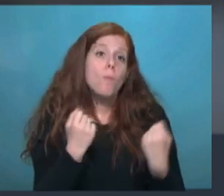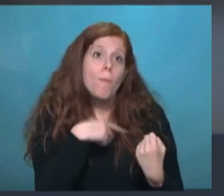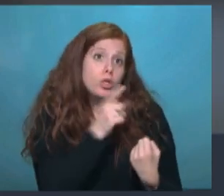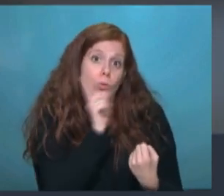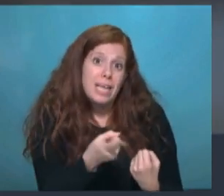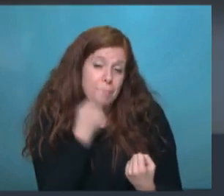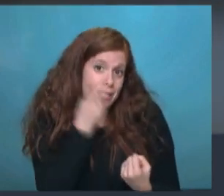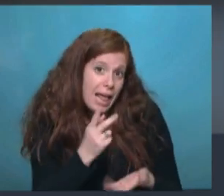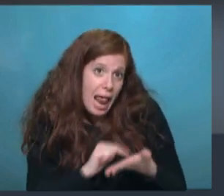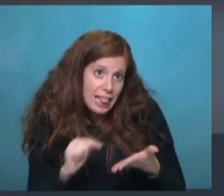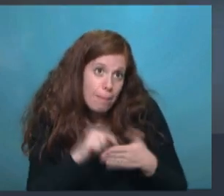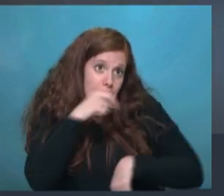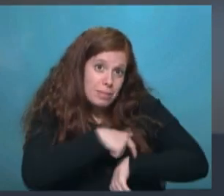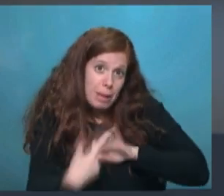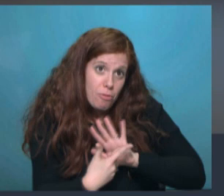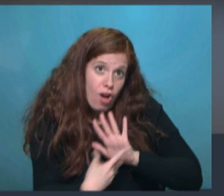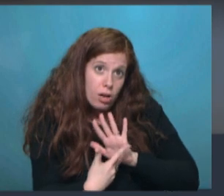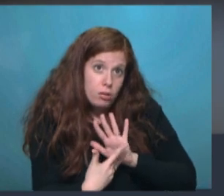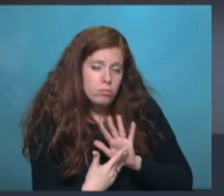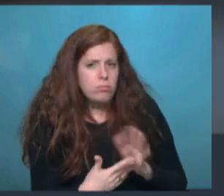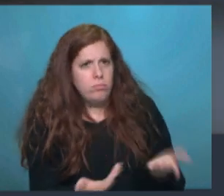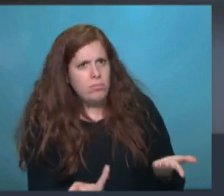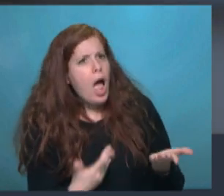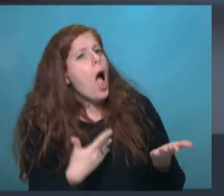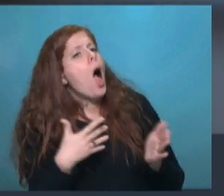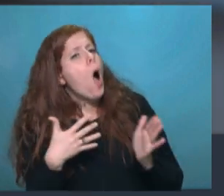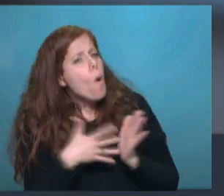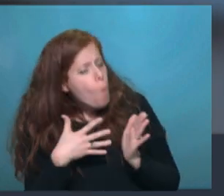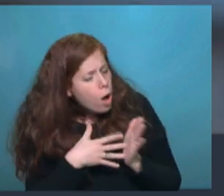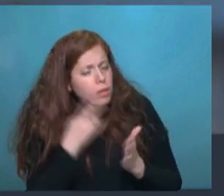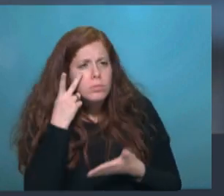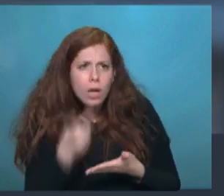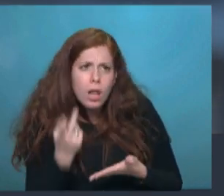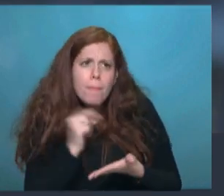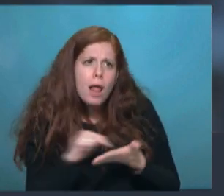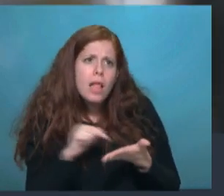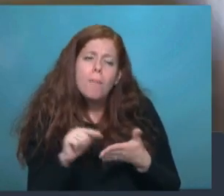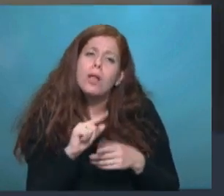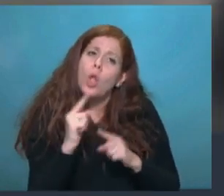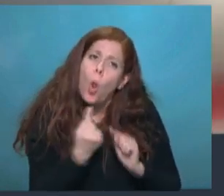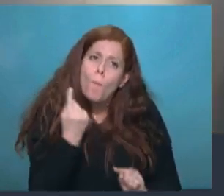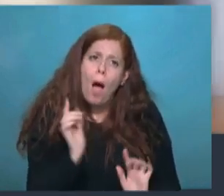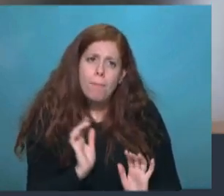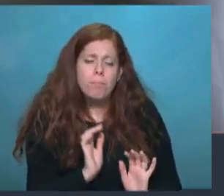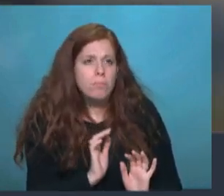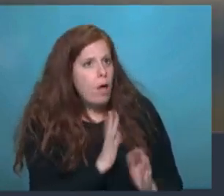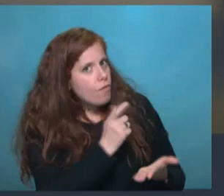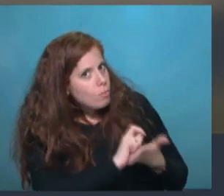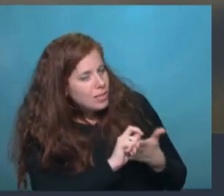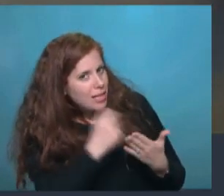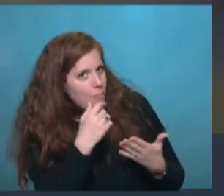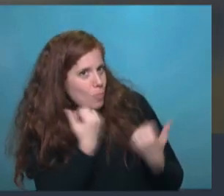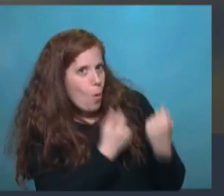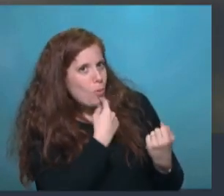להסתכל על הטאבלטים בזמן מבחן. הבוחנים מסתכלים על הטאבלט לא פעם. אבל משרד התחבורה אומר שאתם לא